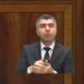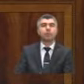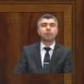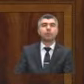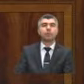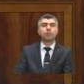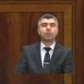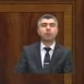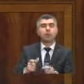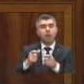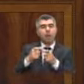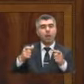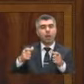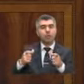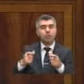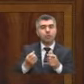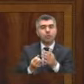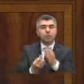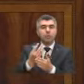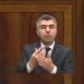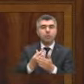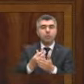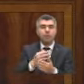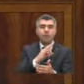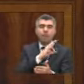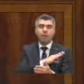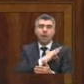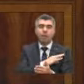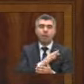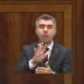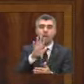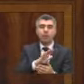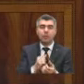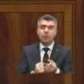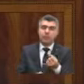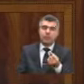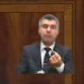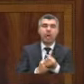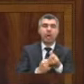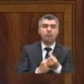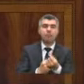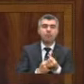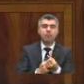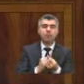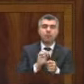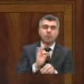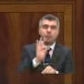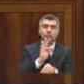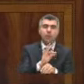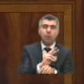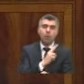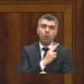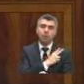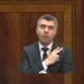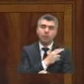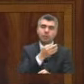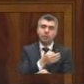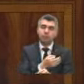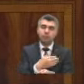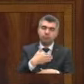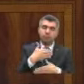إلى توسيع قاعدة المستفيدين من خدمات الدعم الاجتماعي وتحسين جودة هذه